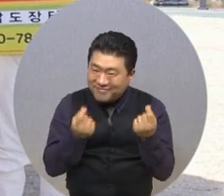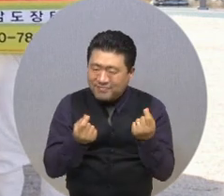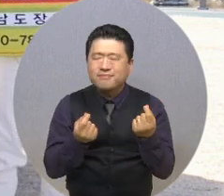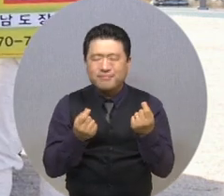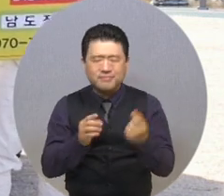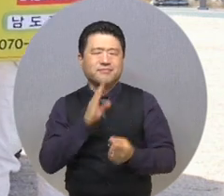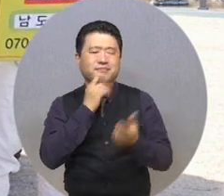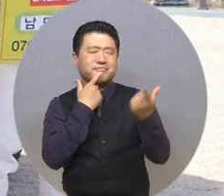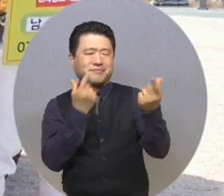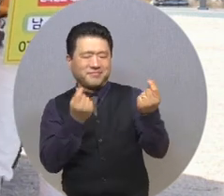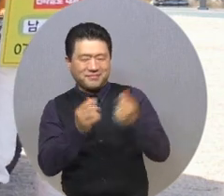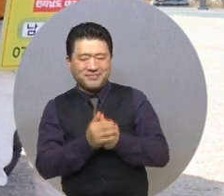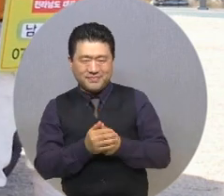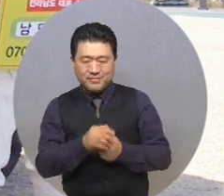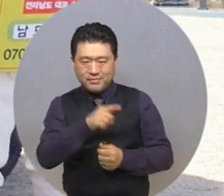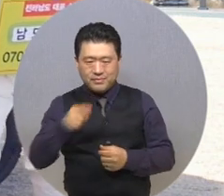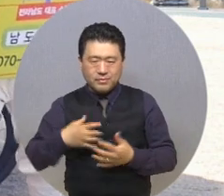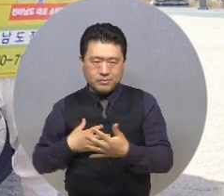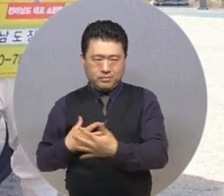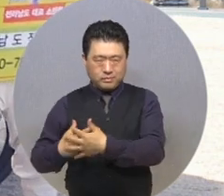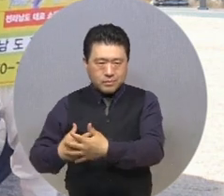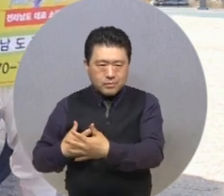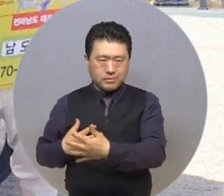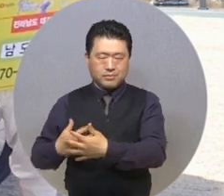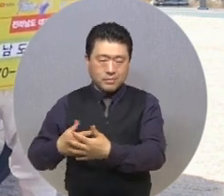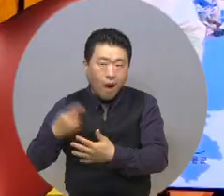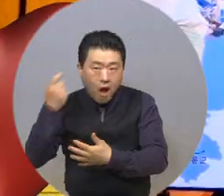심장, 저기 옆에서 심장 소리가 벌써 여기까지 들려.